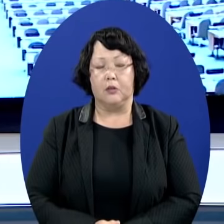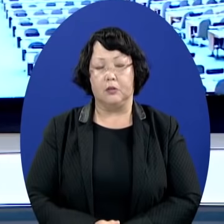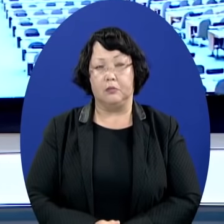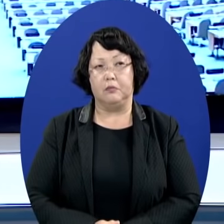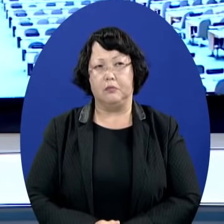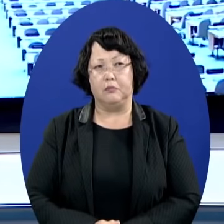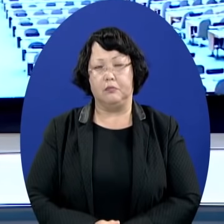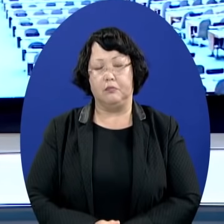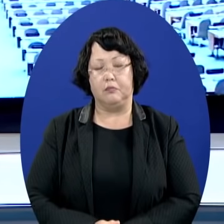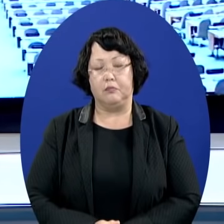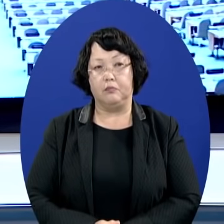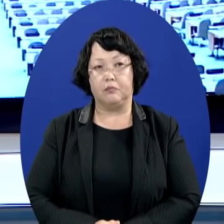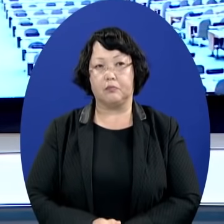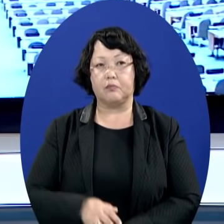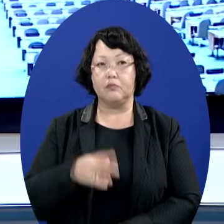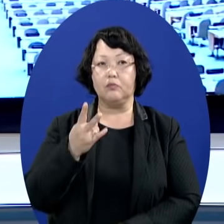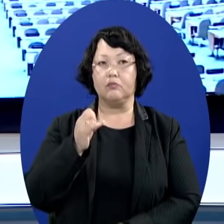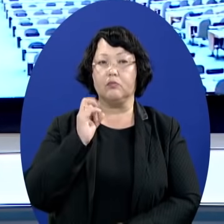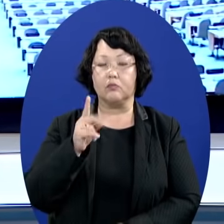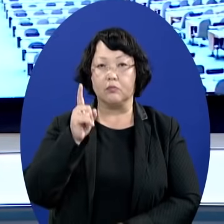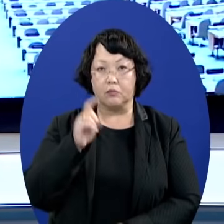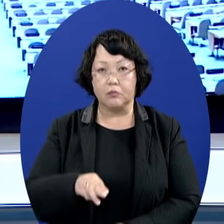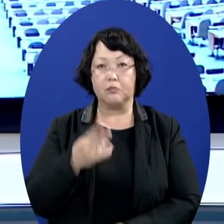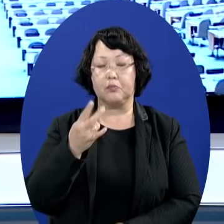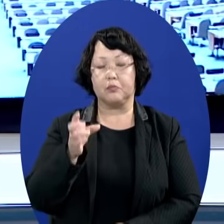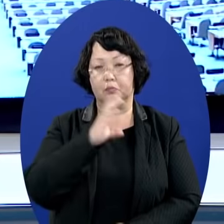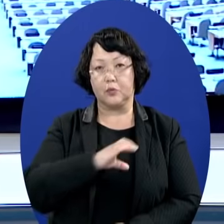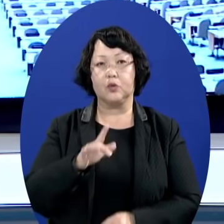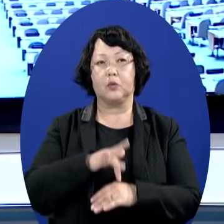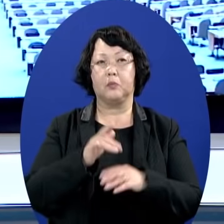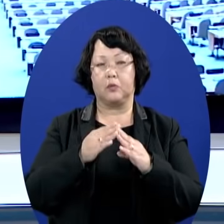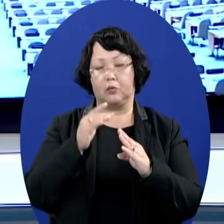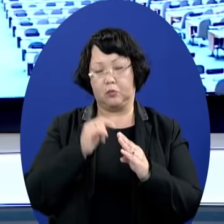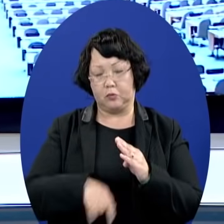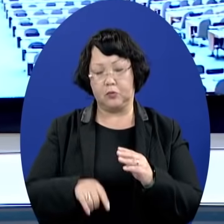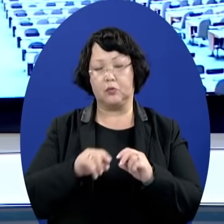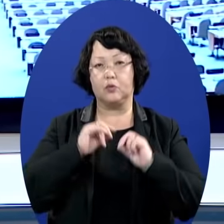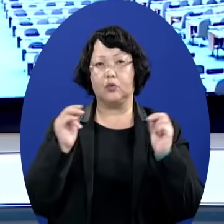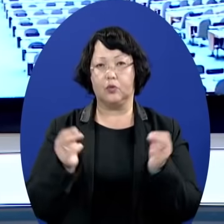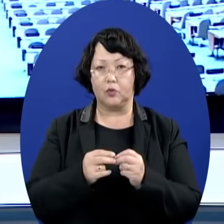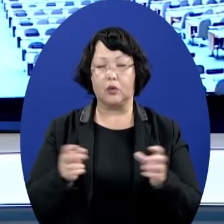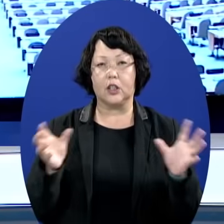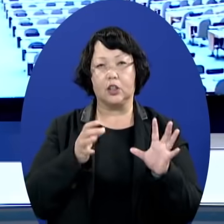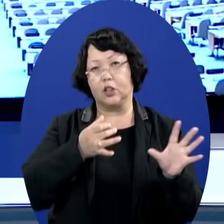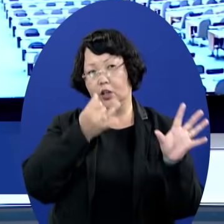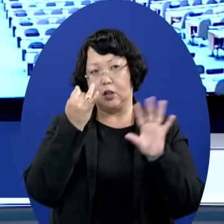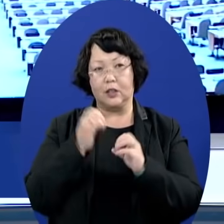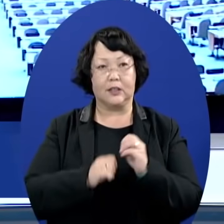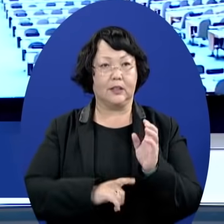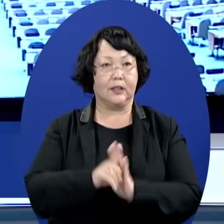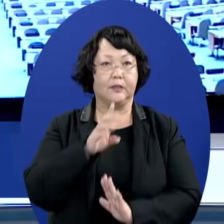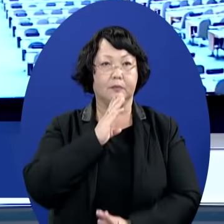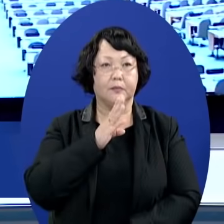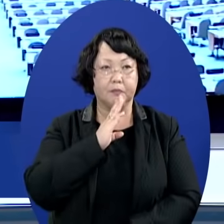За тэгэхээр хэдхэн хормын дараа Нью-Йорк хотод нэгц үндэсний байгууллагын төв байранд ерөнхий ассамблеийн дээд төвшний 7 хоног эхлэх гэж байна.